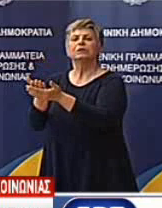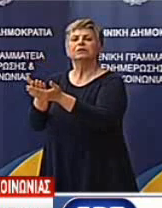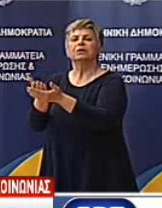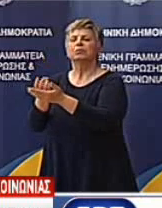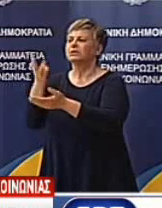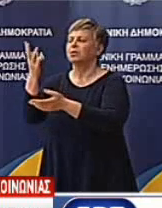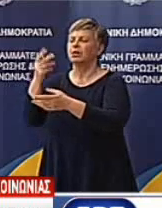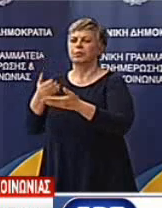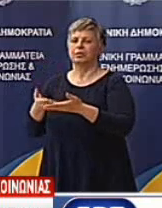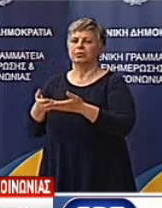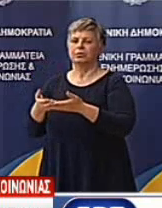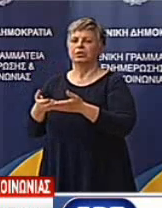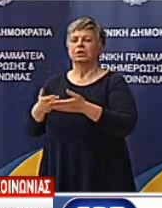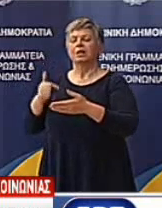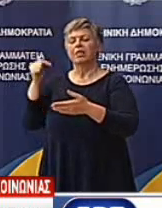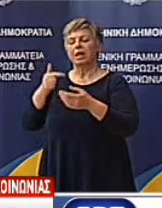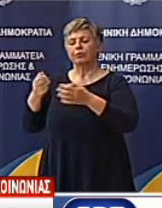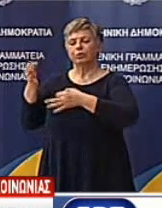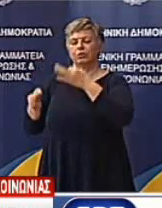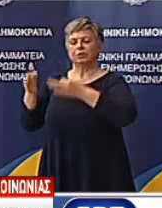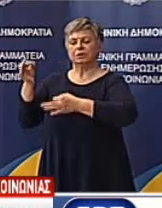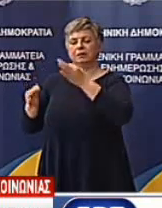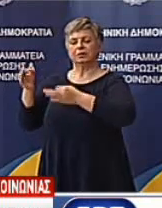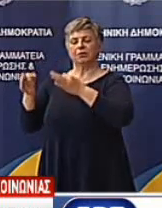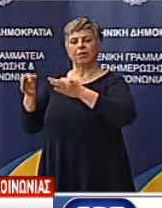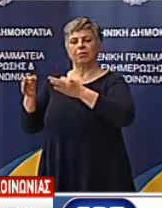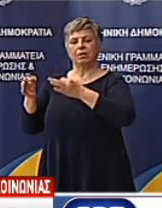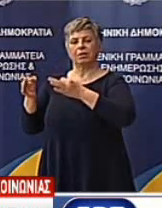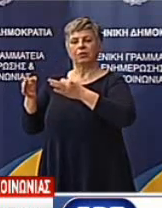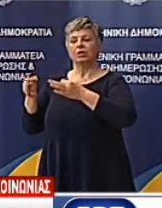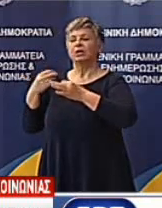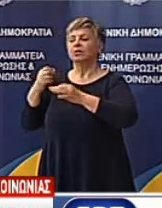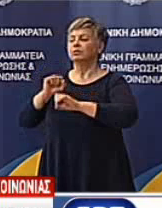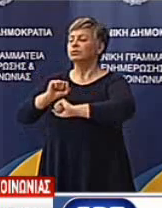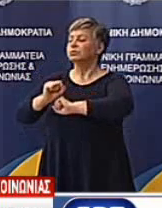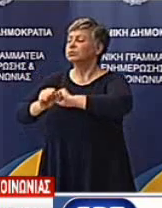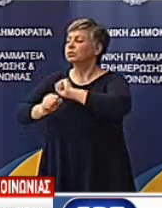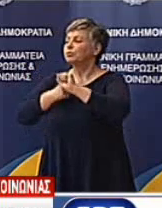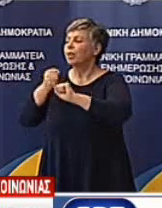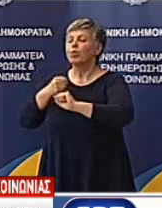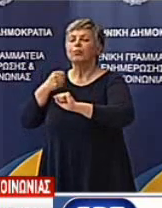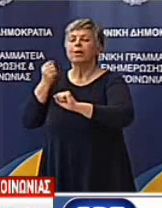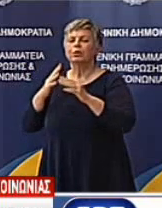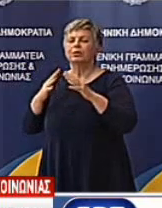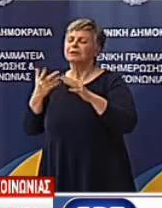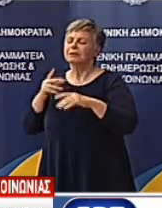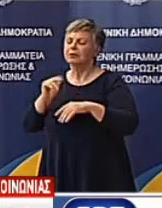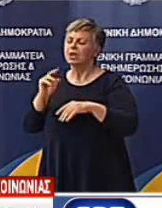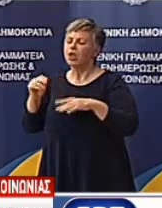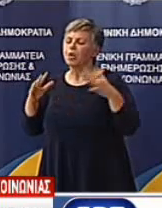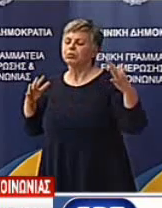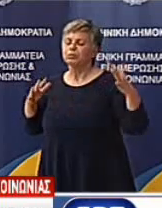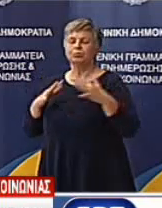φάση τώρα, η οποία λέγεται φάση διαπραγμάτευσης. Εδώ η μάχη που θα δοθεί είναι σκληρή, με δεδομένη αυτή την κόκκινη